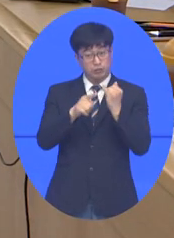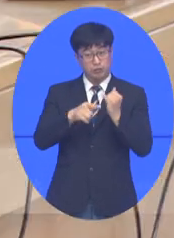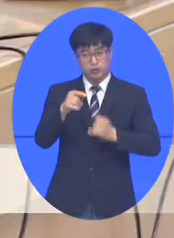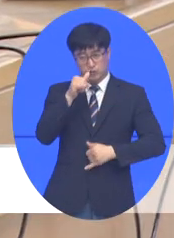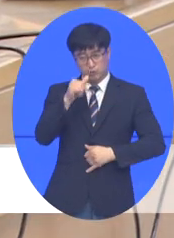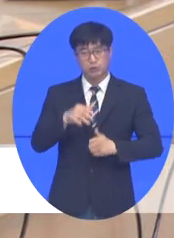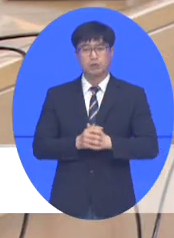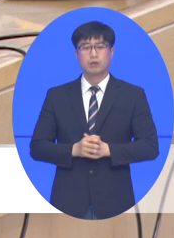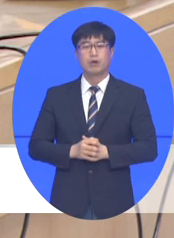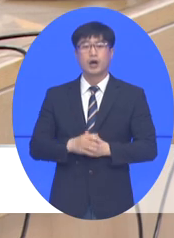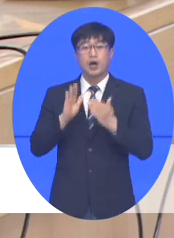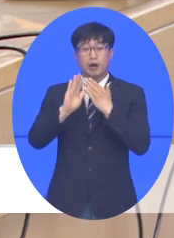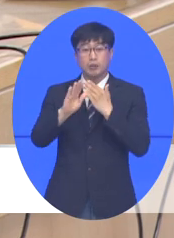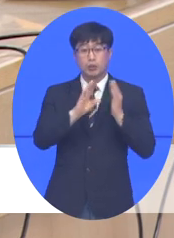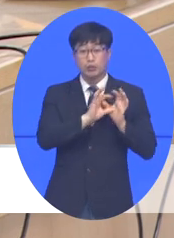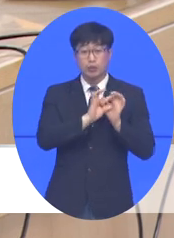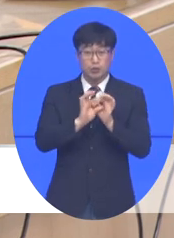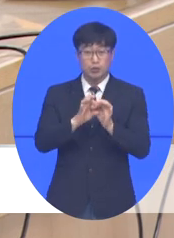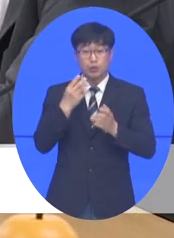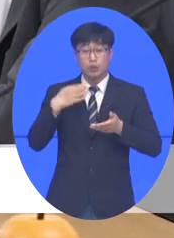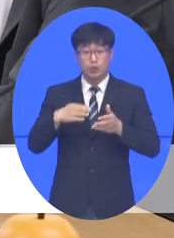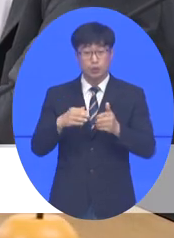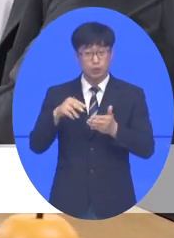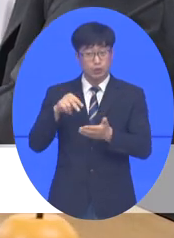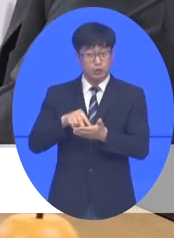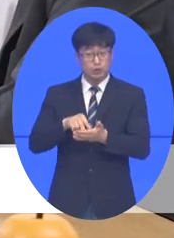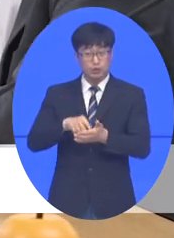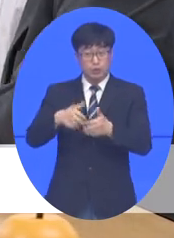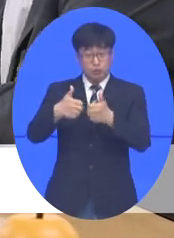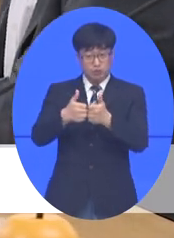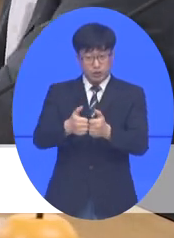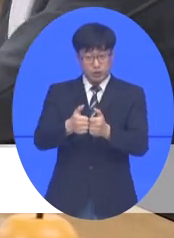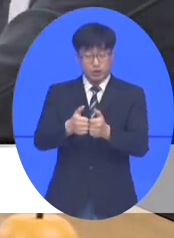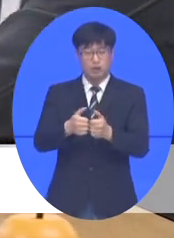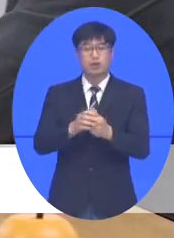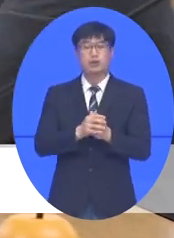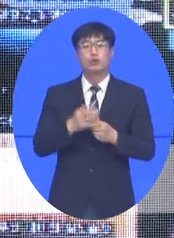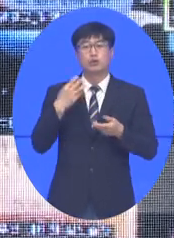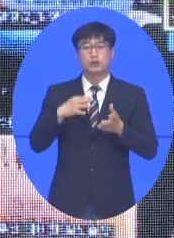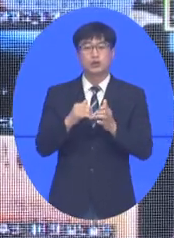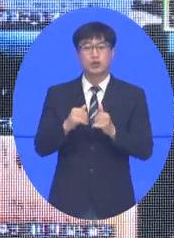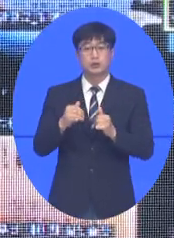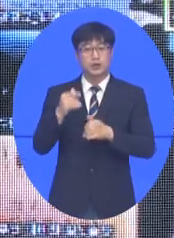겁니다. 도는 앞으로도 도지사 주재로 회의를 계속하고 도민들의 의견을